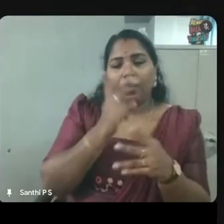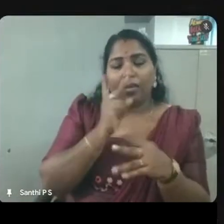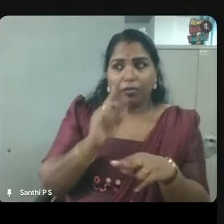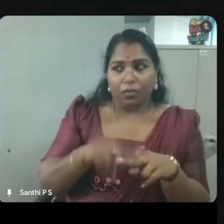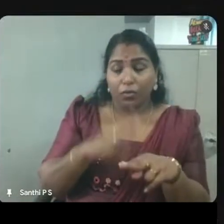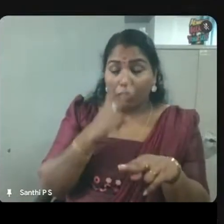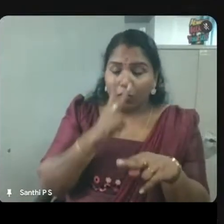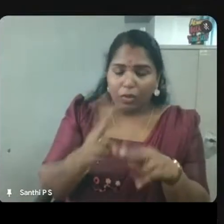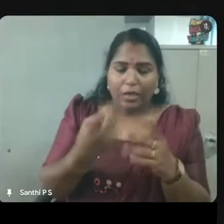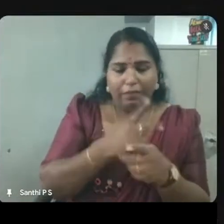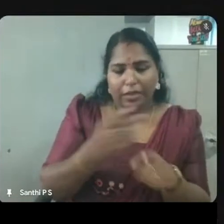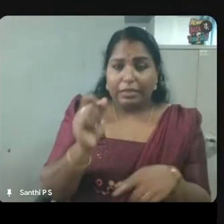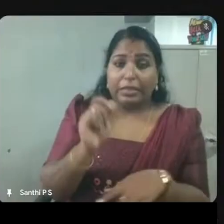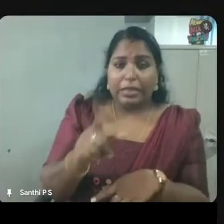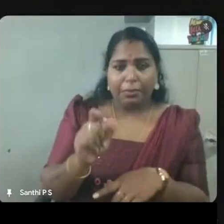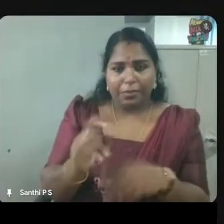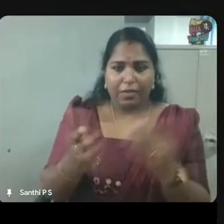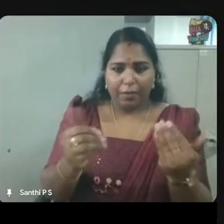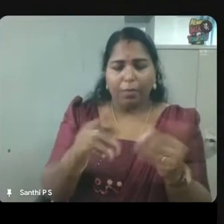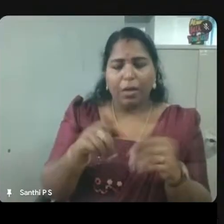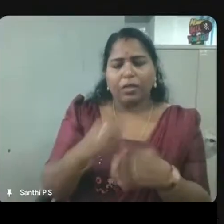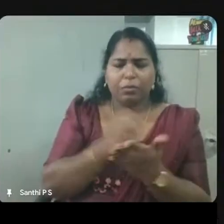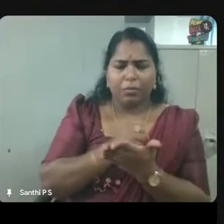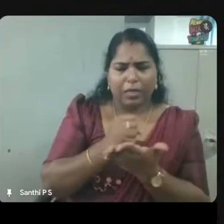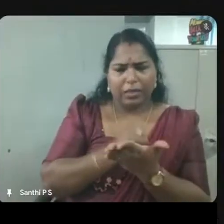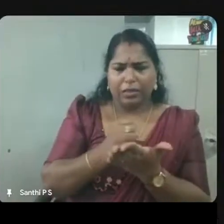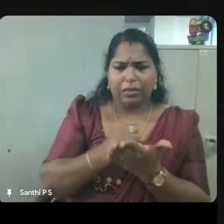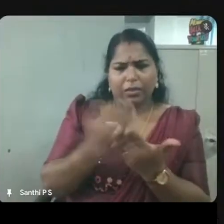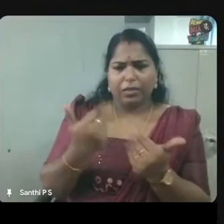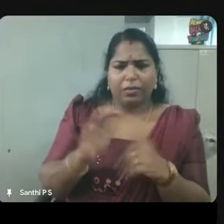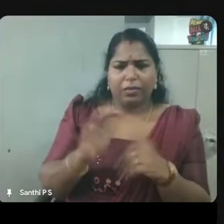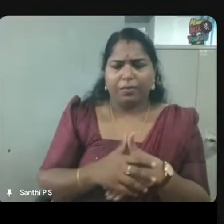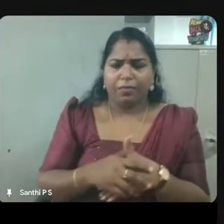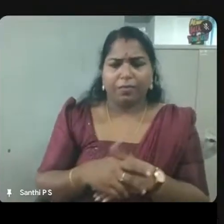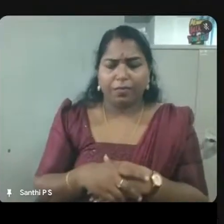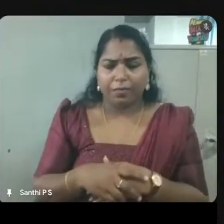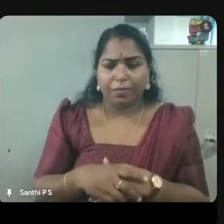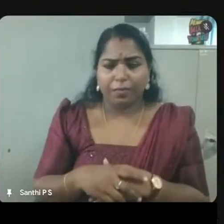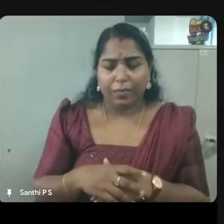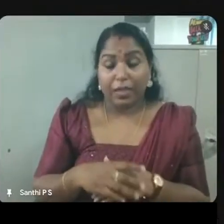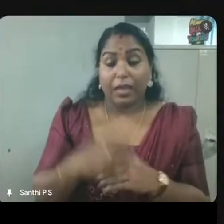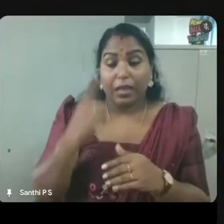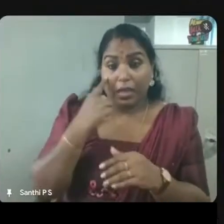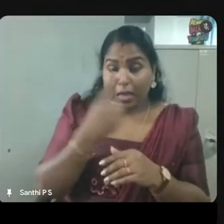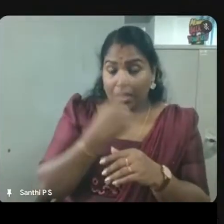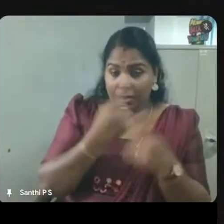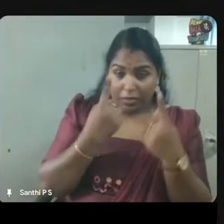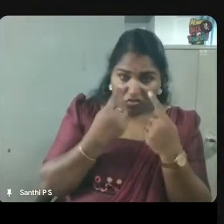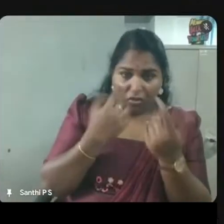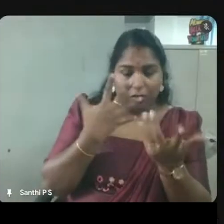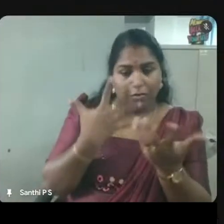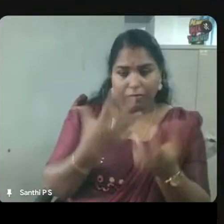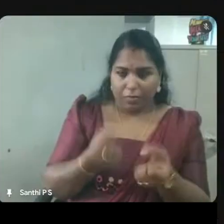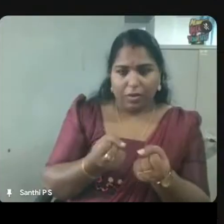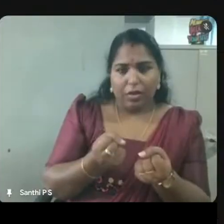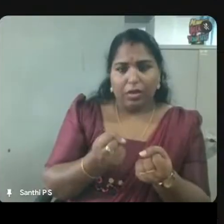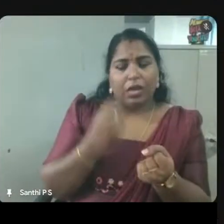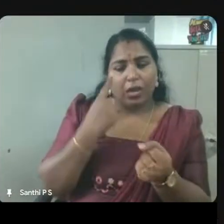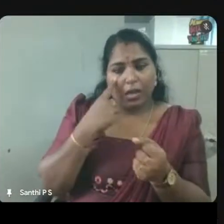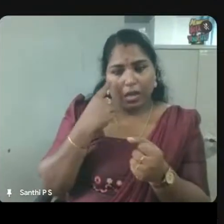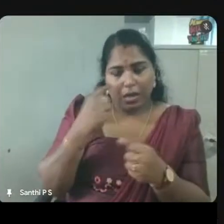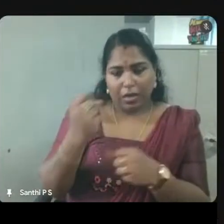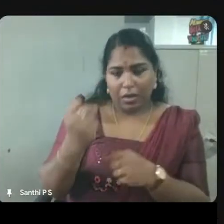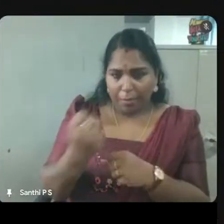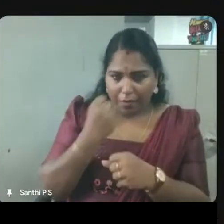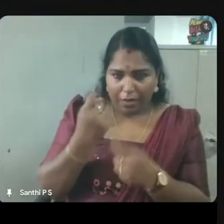നോക്കി അതെല്ലാം നമ്മുടെ പ്രാക്ടീസിൽ കൊണ്ടുവരാം. ഒരു ഐ ചെക്കപ്പ് ചെയ്തിട്ട് ഈ വെക്കുന്ന കണ്ണാടിയുടെ പവറും കാര്യങ്ങളെല്ലാം ഓക്കെ ആണല്ലോ എന്ന് ചെക്ക് ചെയ്യുക,